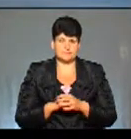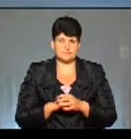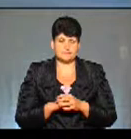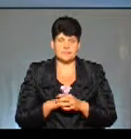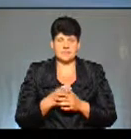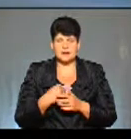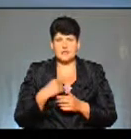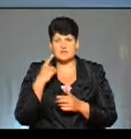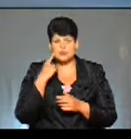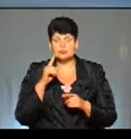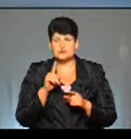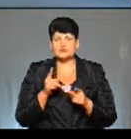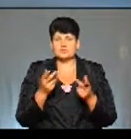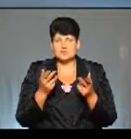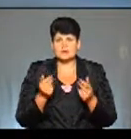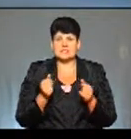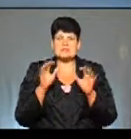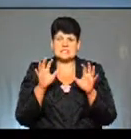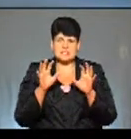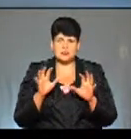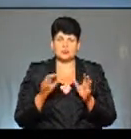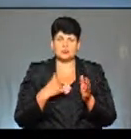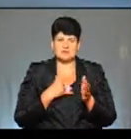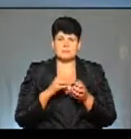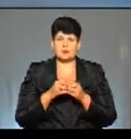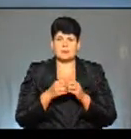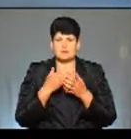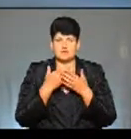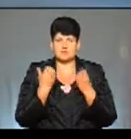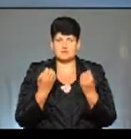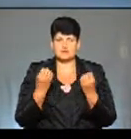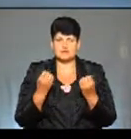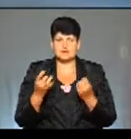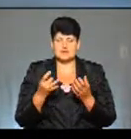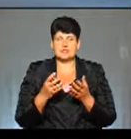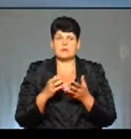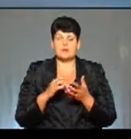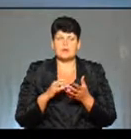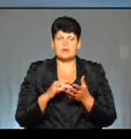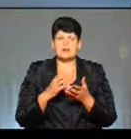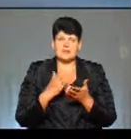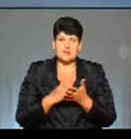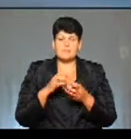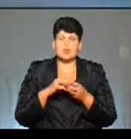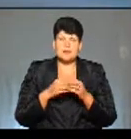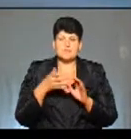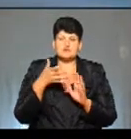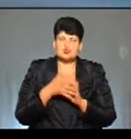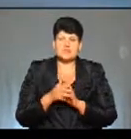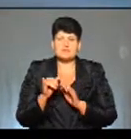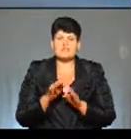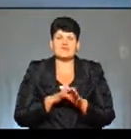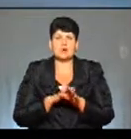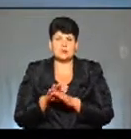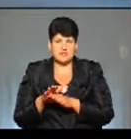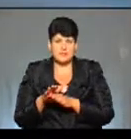я думаю, що так. З законами в нас проблем нема. Ще раз говорю. Є проблема з їх розумінням і виконанням.